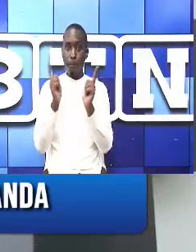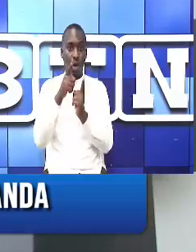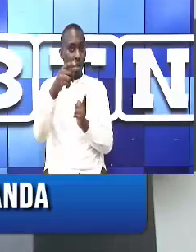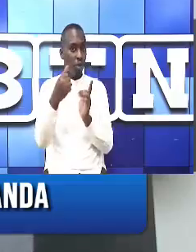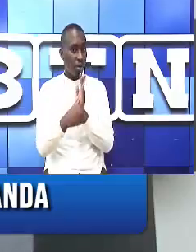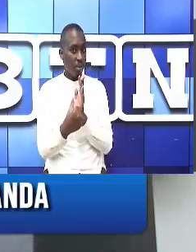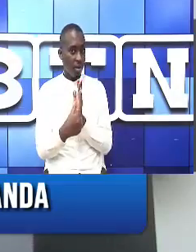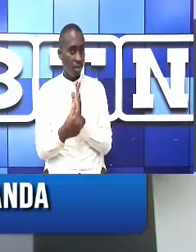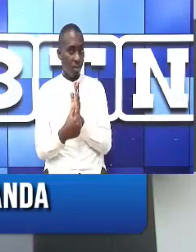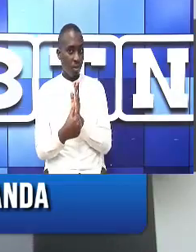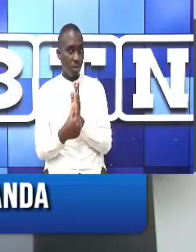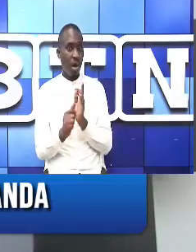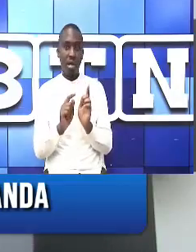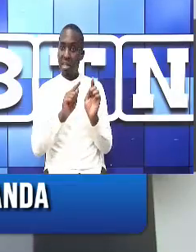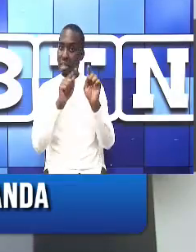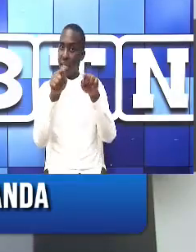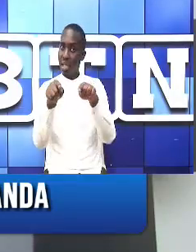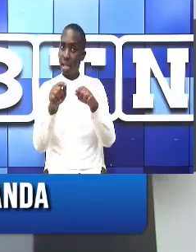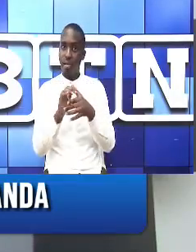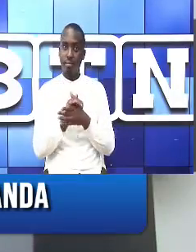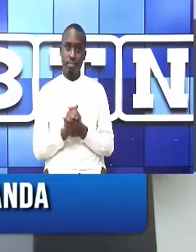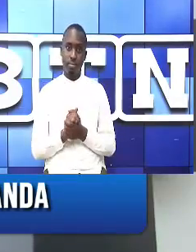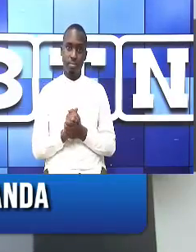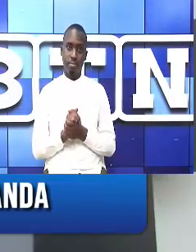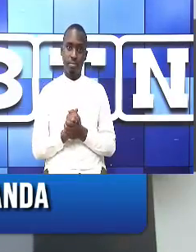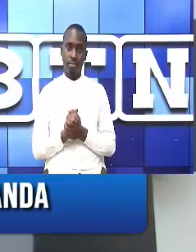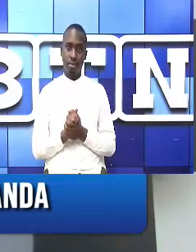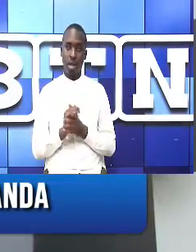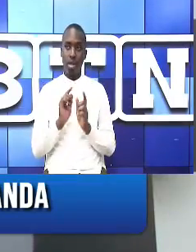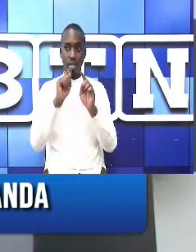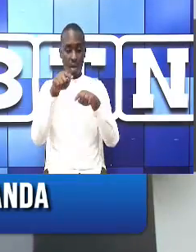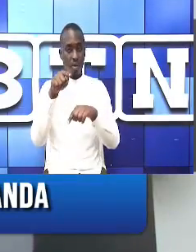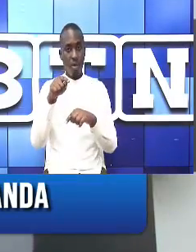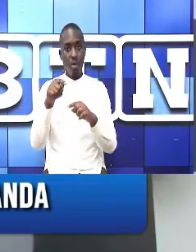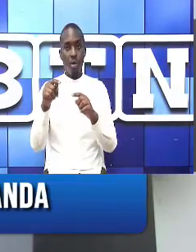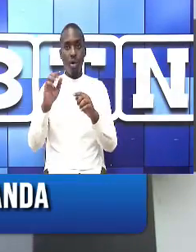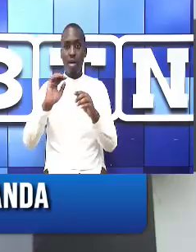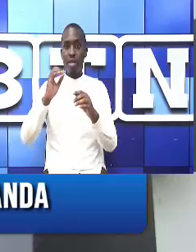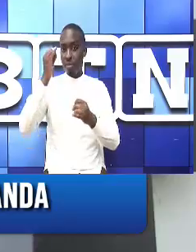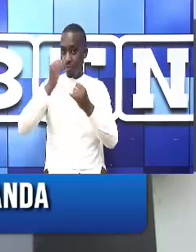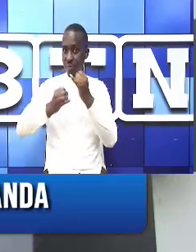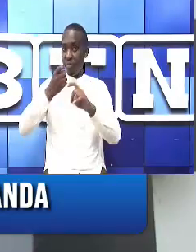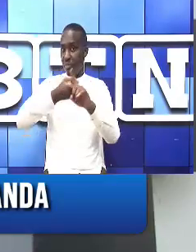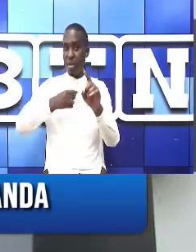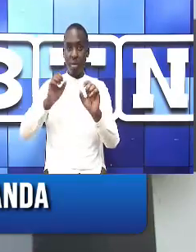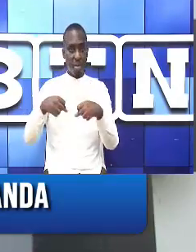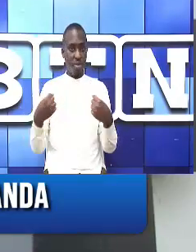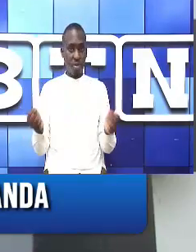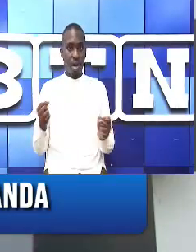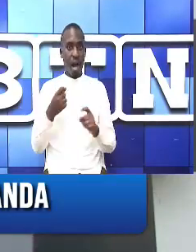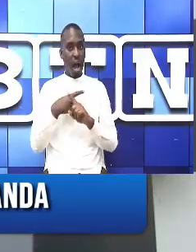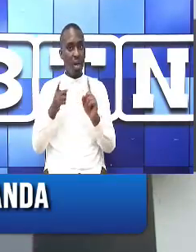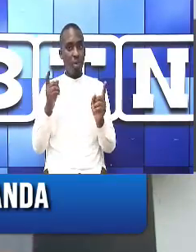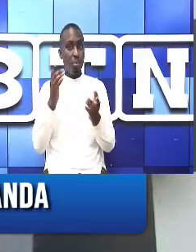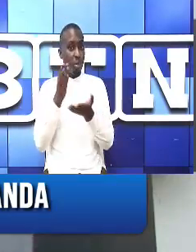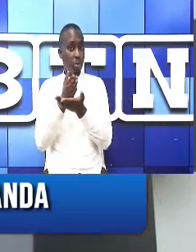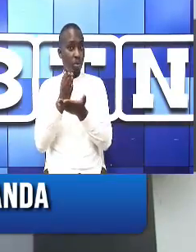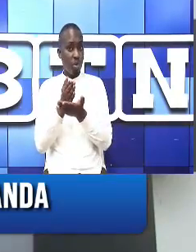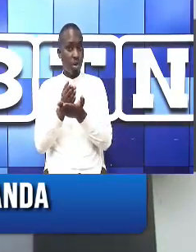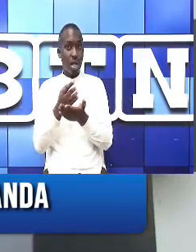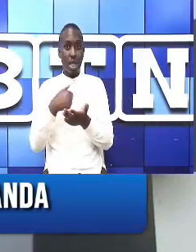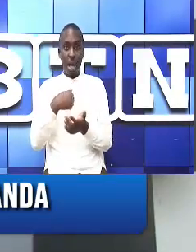kibazo ndagenda njyayo bigezeho nza gutaha binaniye nta nubwo byananiye ariko ni uko